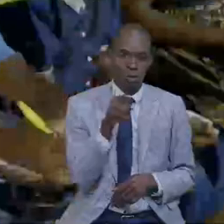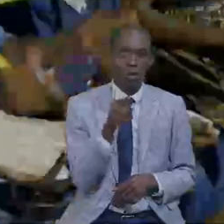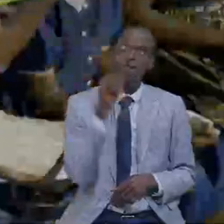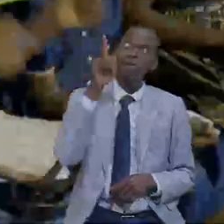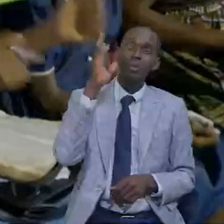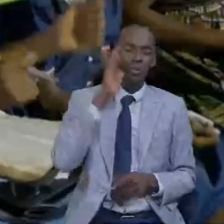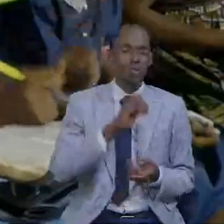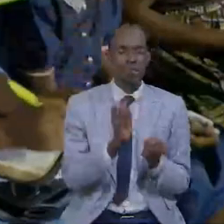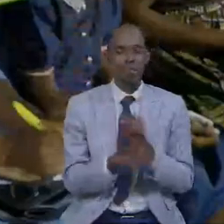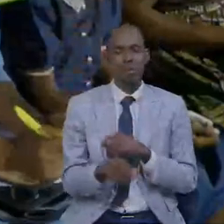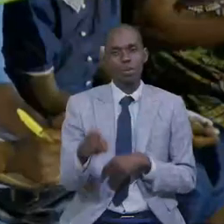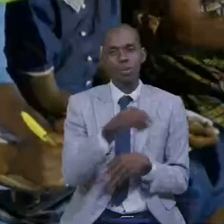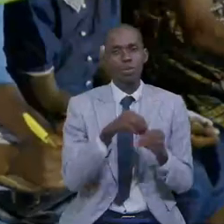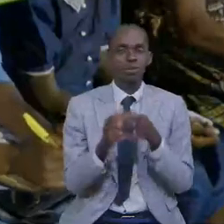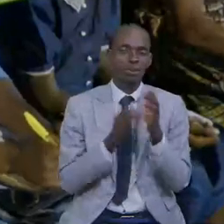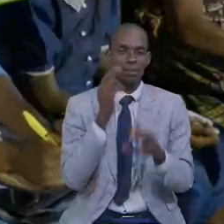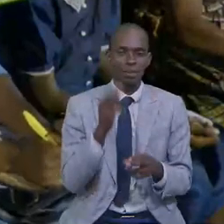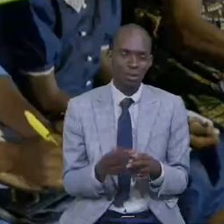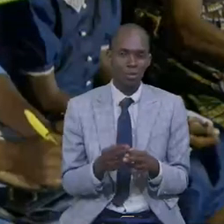il va te changer